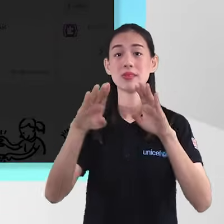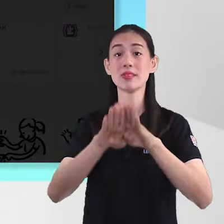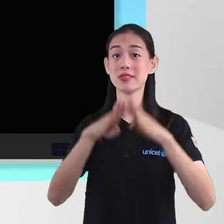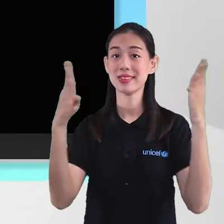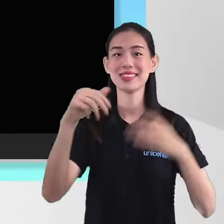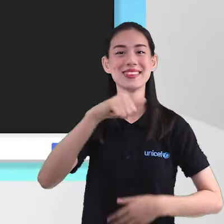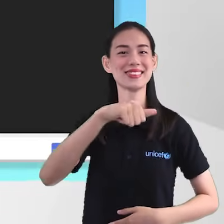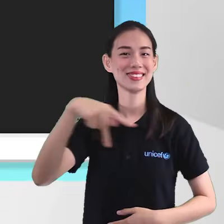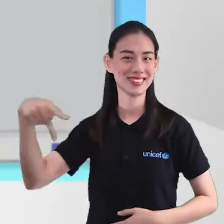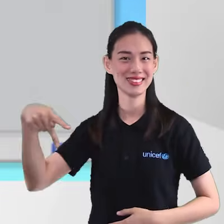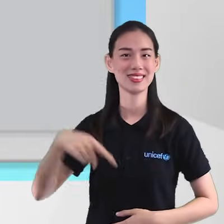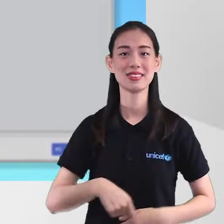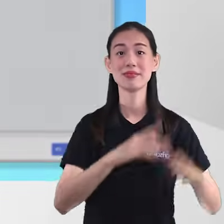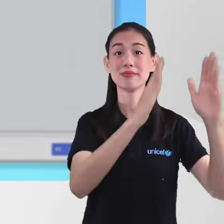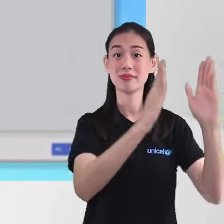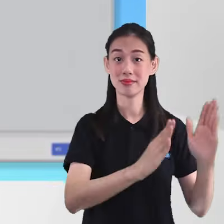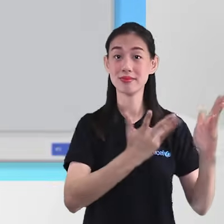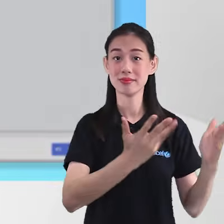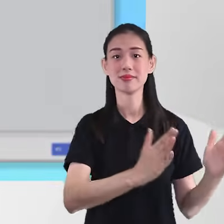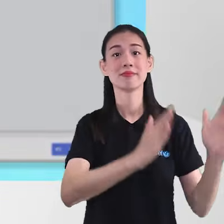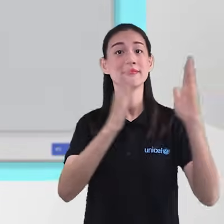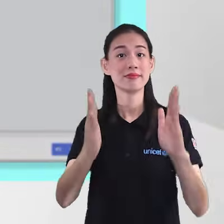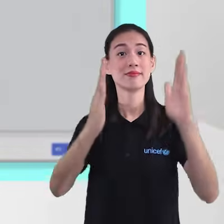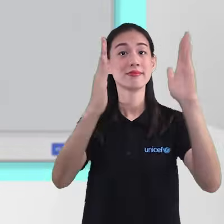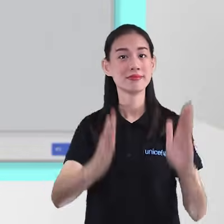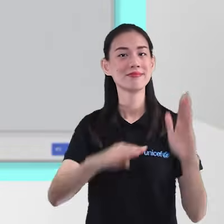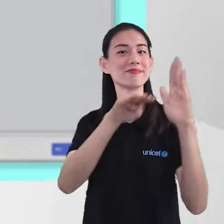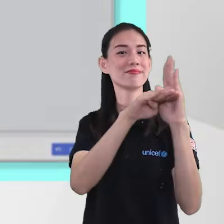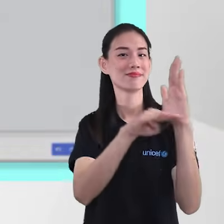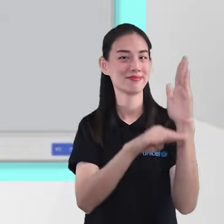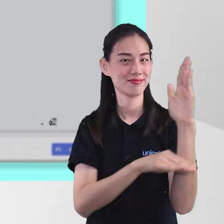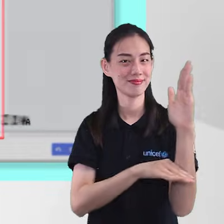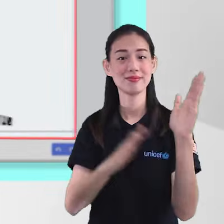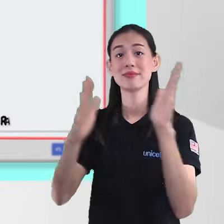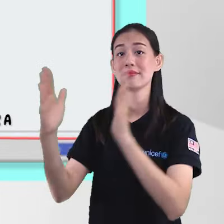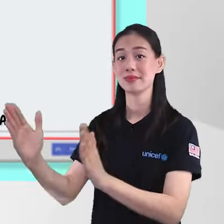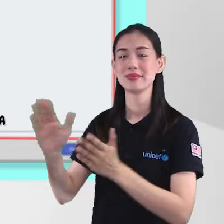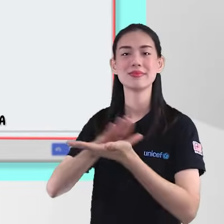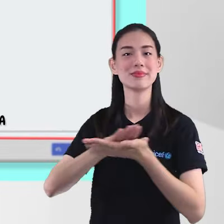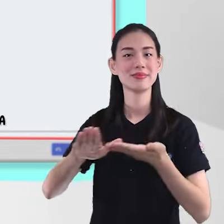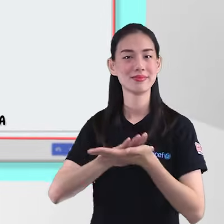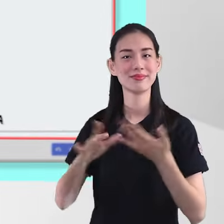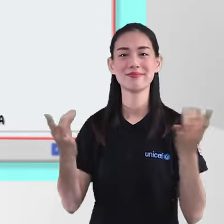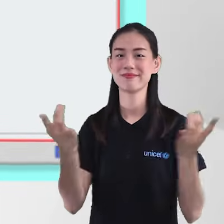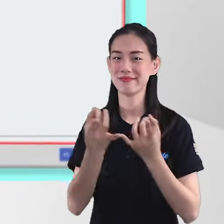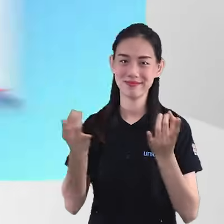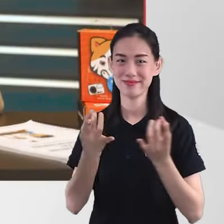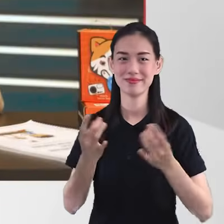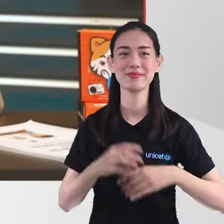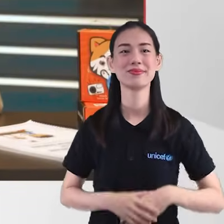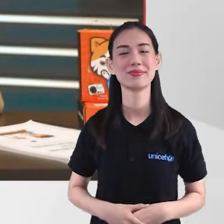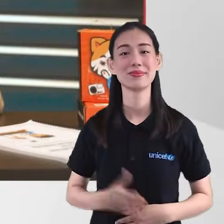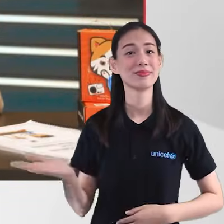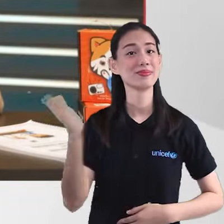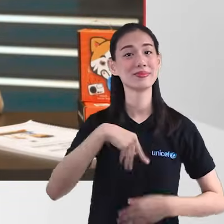MakeCode anda. Tertingkap simulasi ada di sebelah kiri, laci blok atau cara di bahagian tengah dan zone atau cara di bahagian kanan untuk menyusun kod blok. Jom